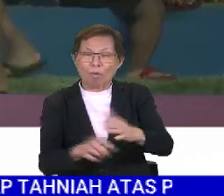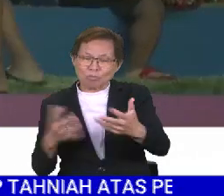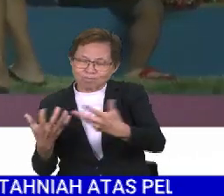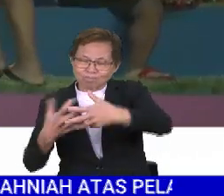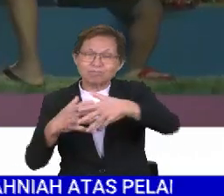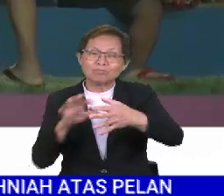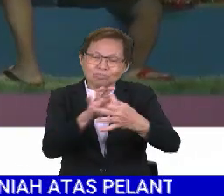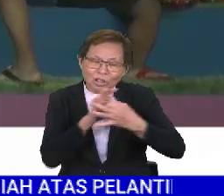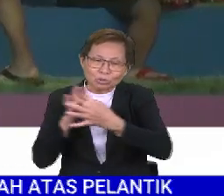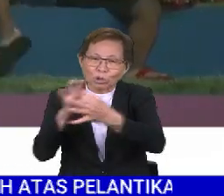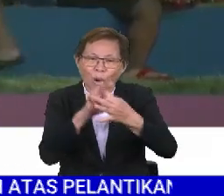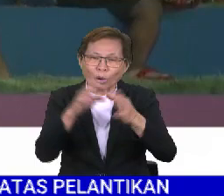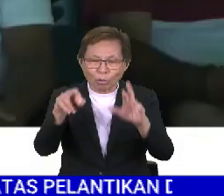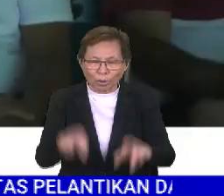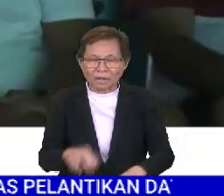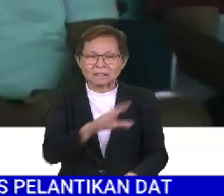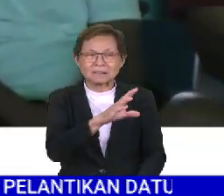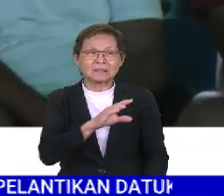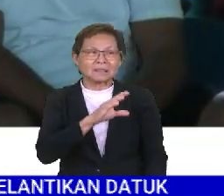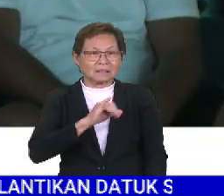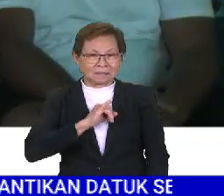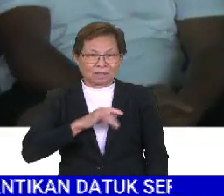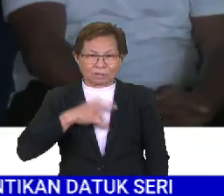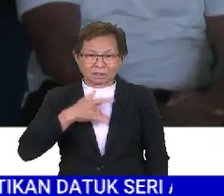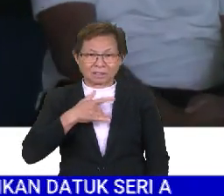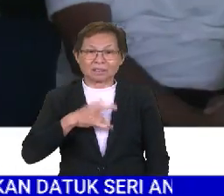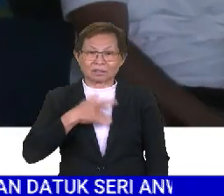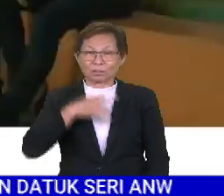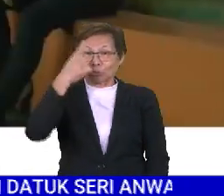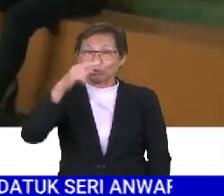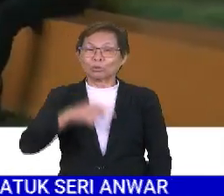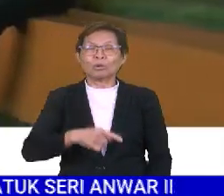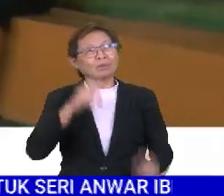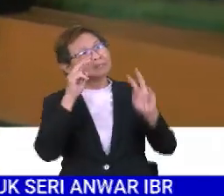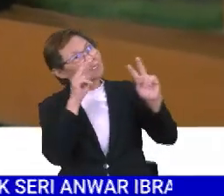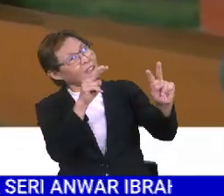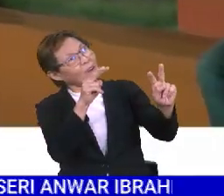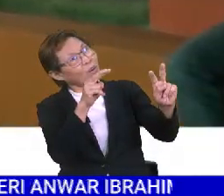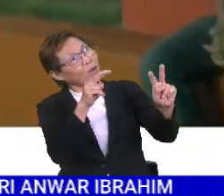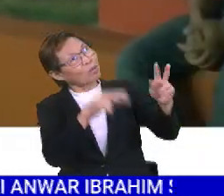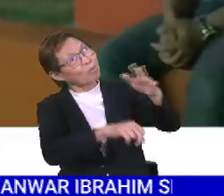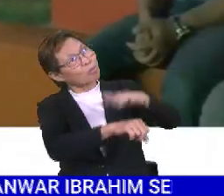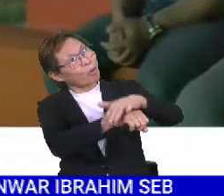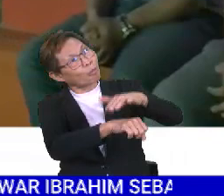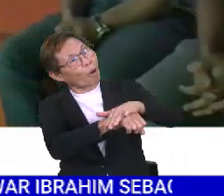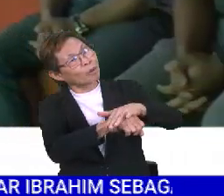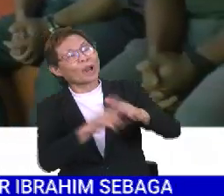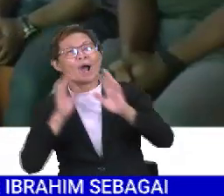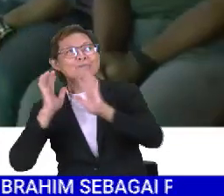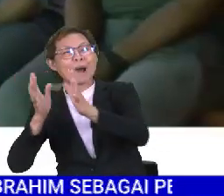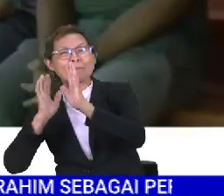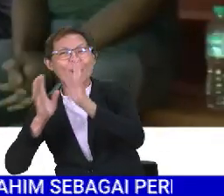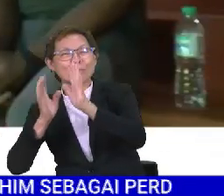menyatukan kita rakyat dan saya rasa ini salah satu usaha untuk kita sambil kita tengok bola kita boleh